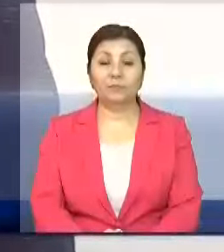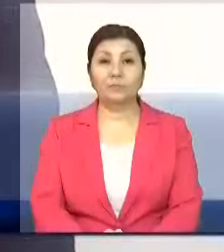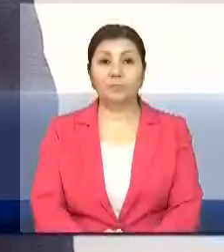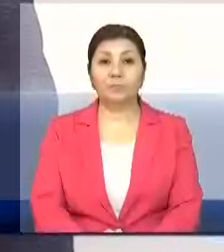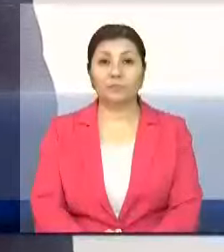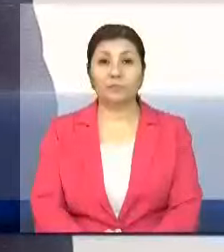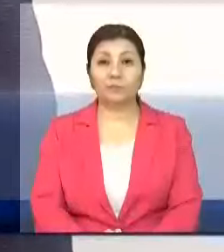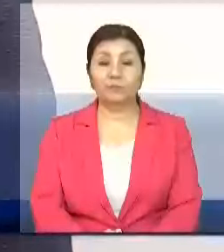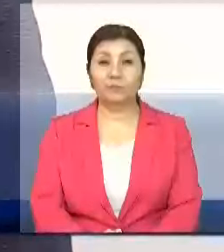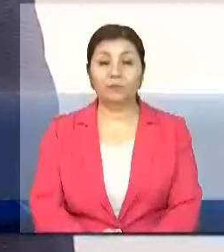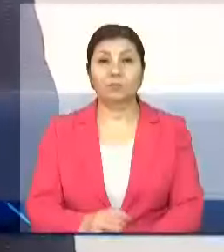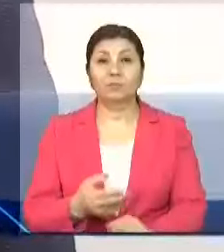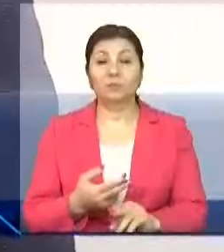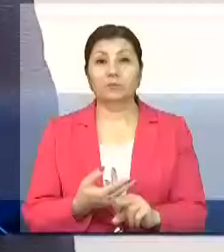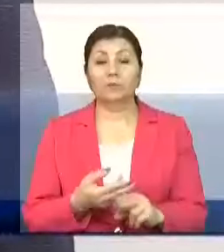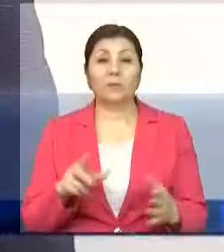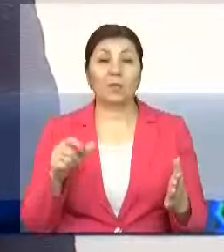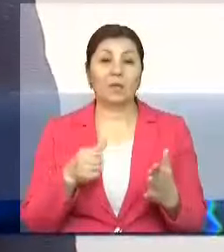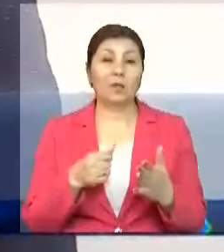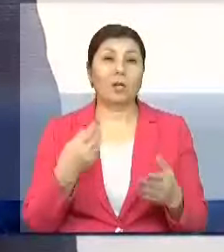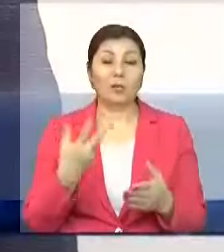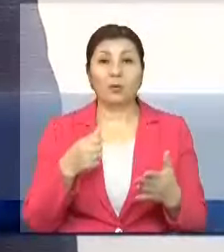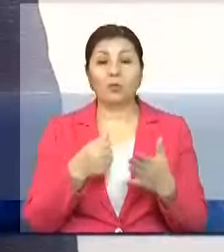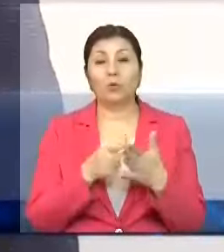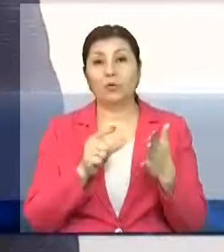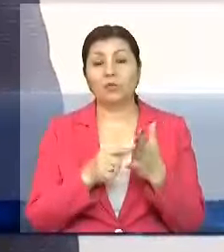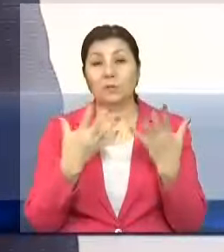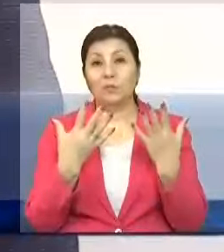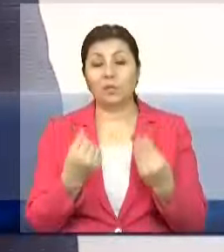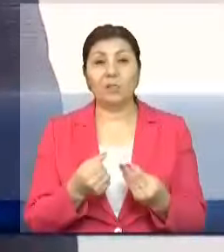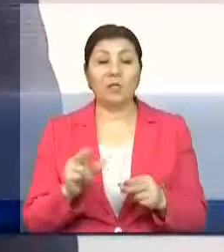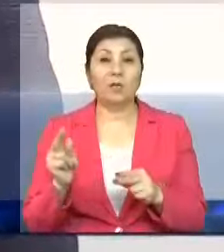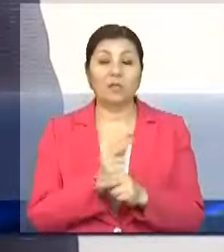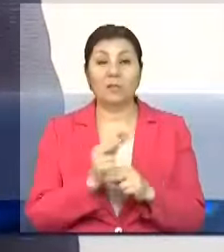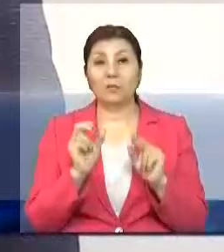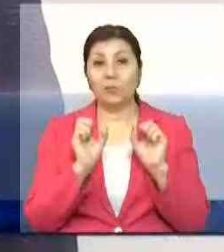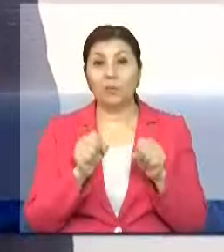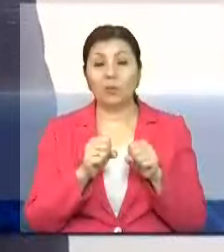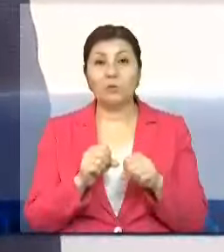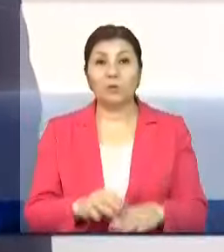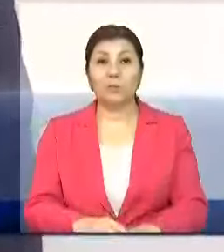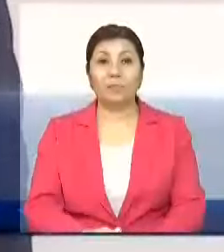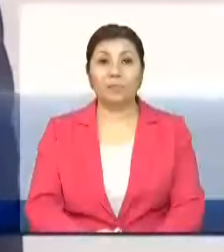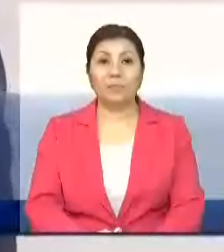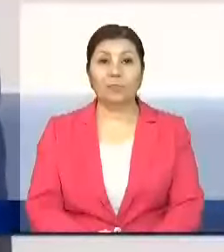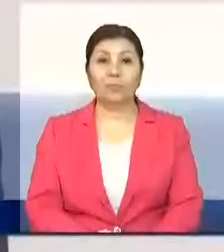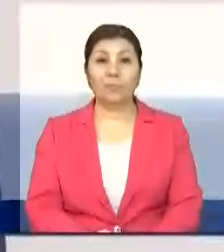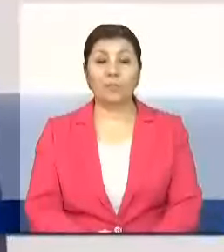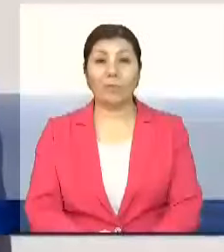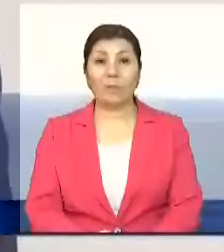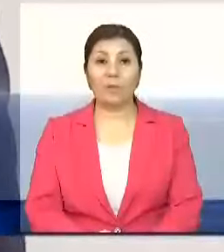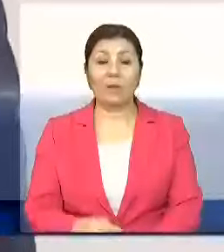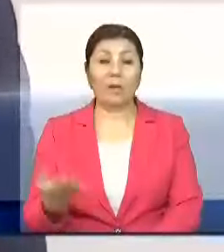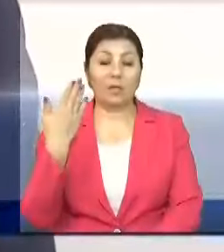2 раза. Это от 3 до 7 дней. В традиционной торакотомии это очень получается болезненная операция,